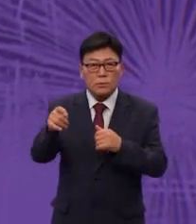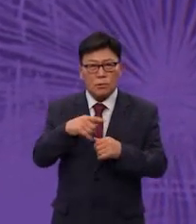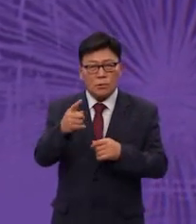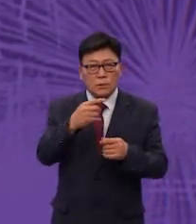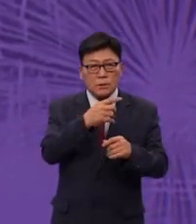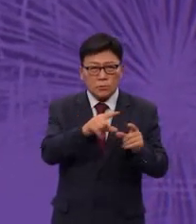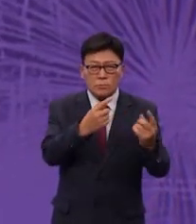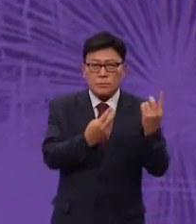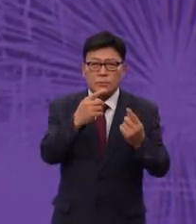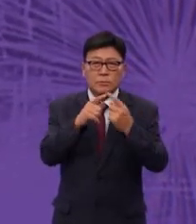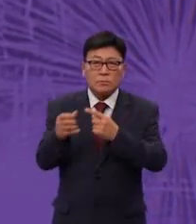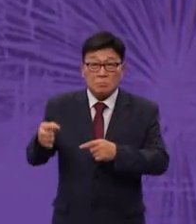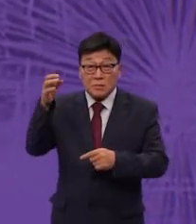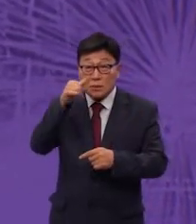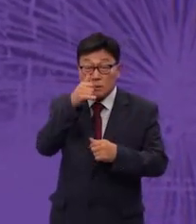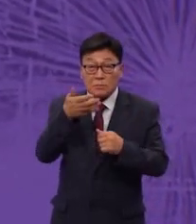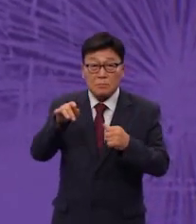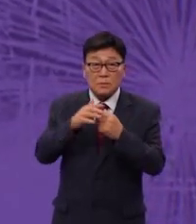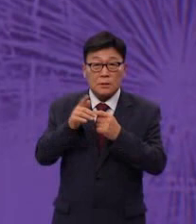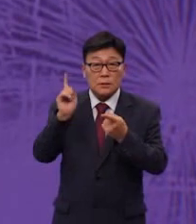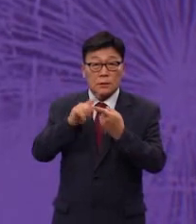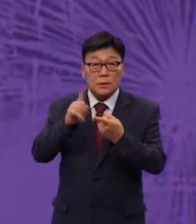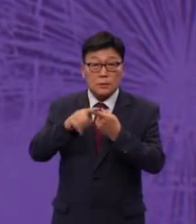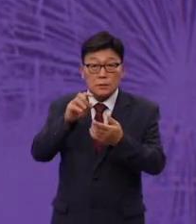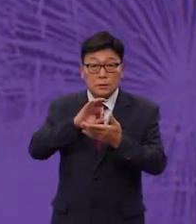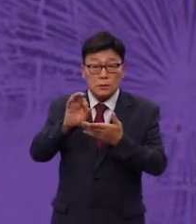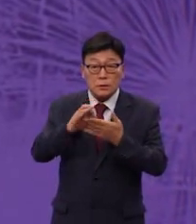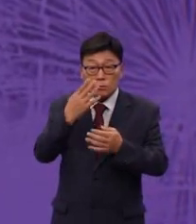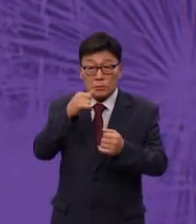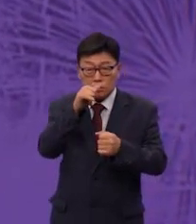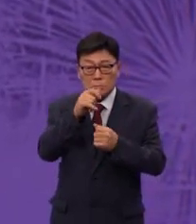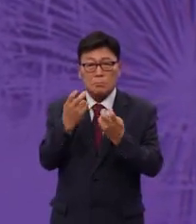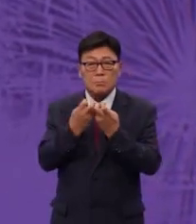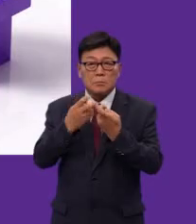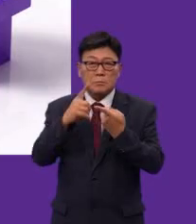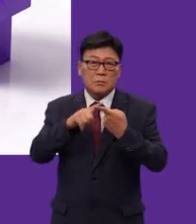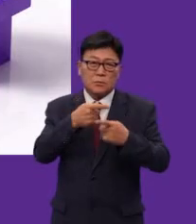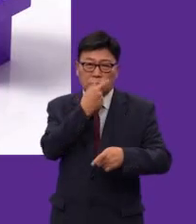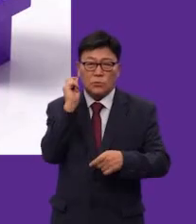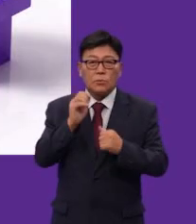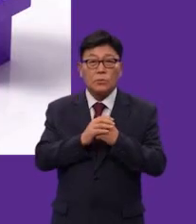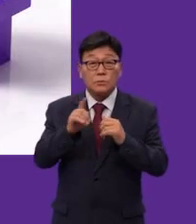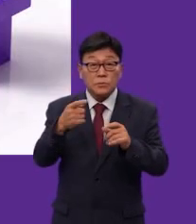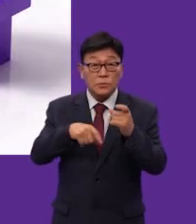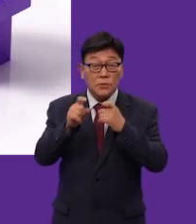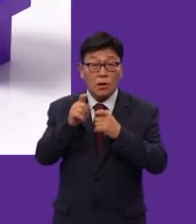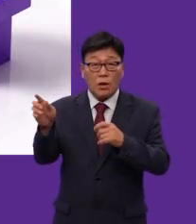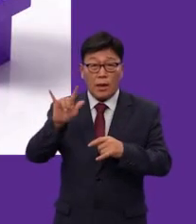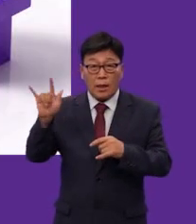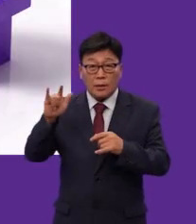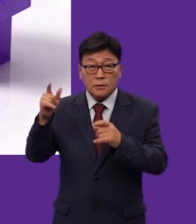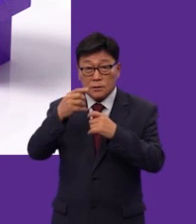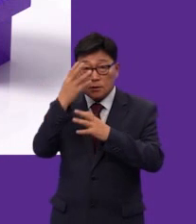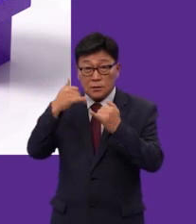높은 가격까지 책정되어 있지만 이를 해소할 수 있는 방안은 부족한 실정입니다. 심지어 LH